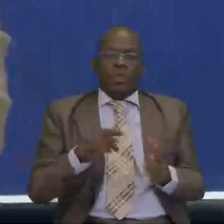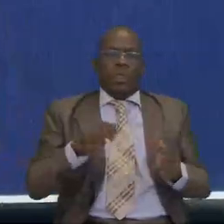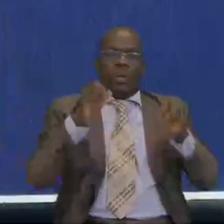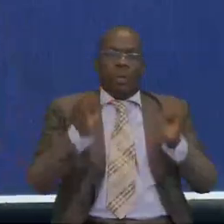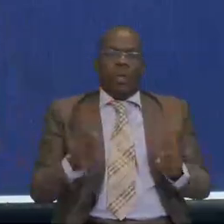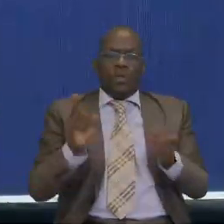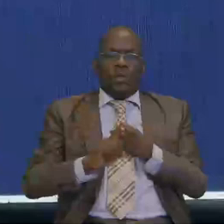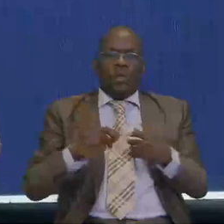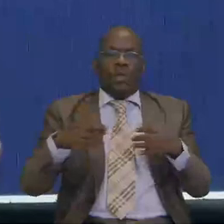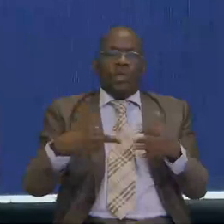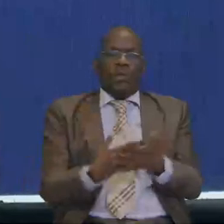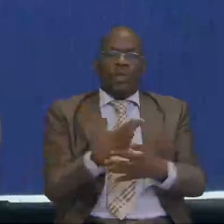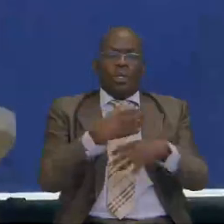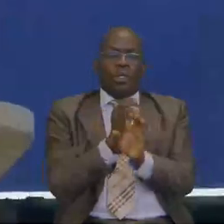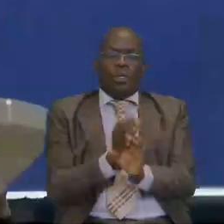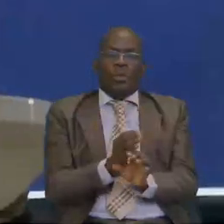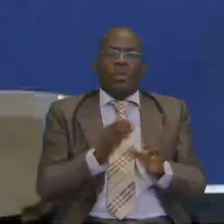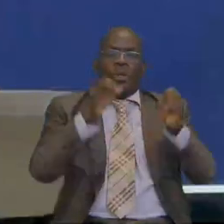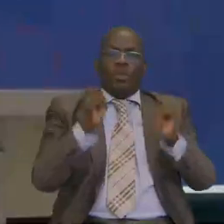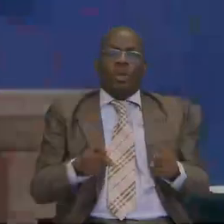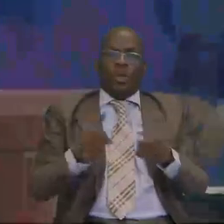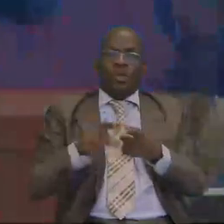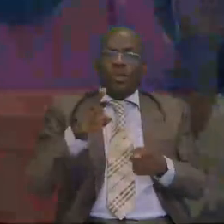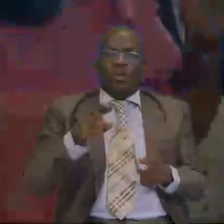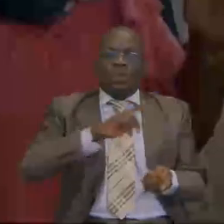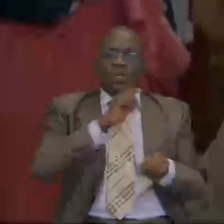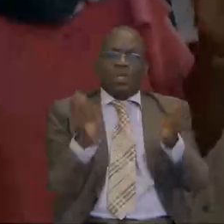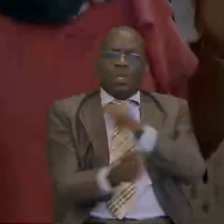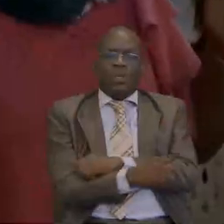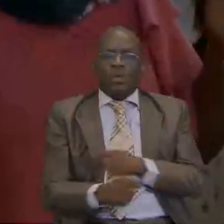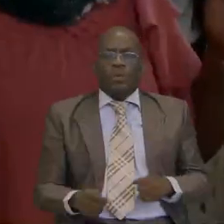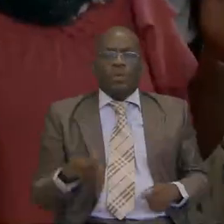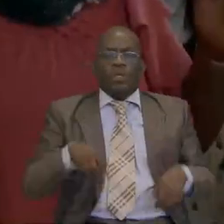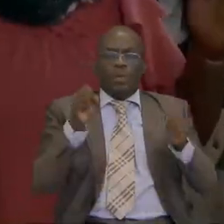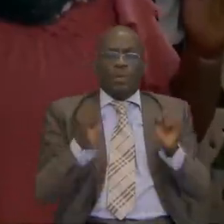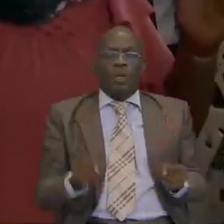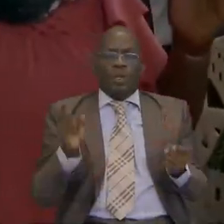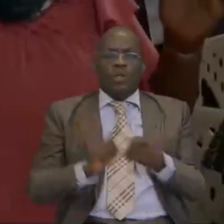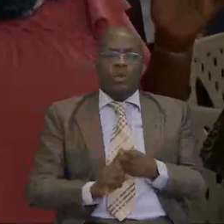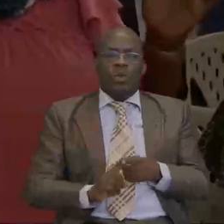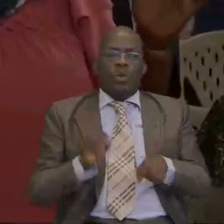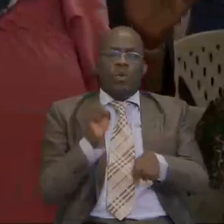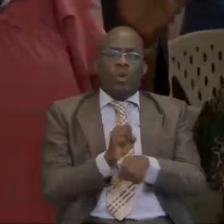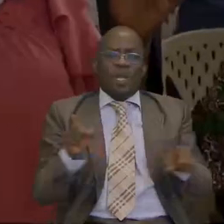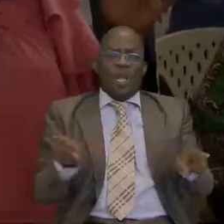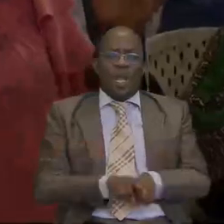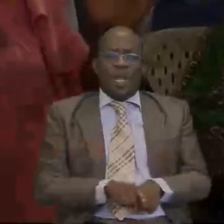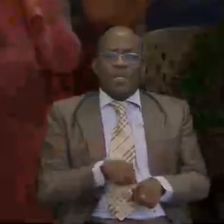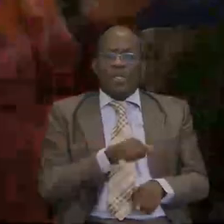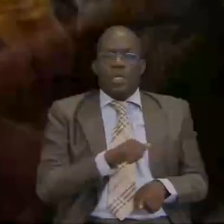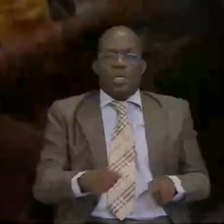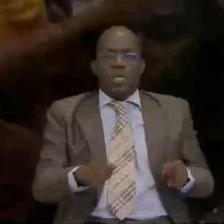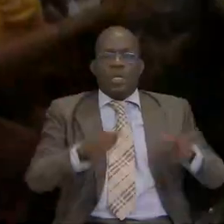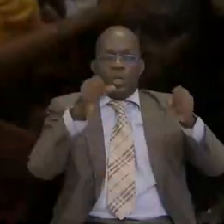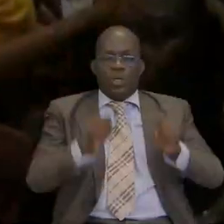recréer. La puissance pour transformer. Et la puissance pour avancer comme